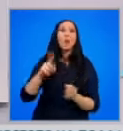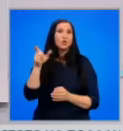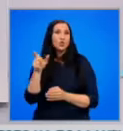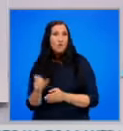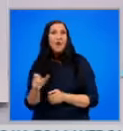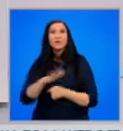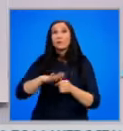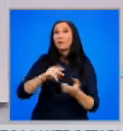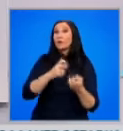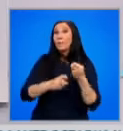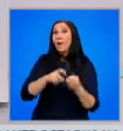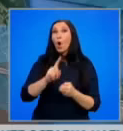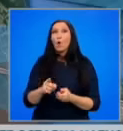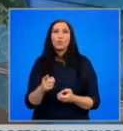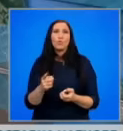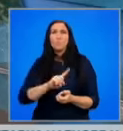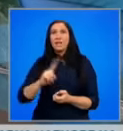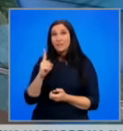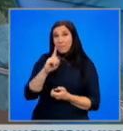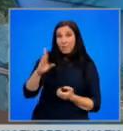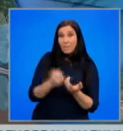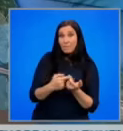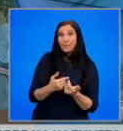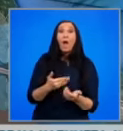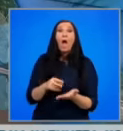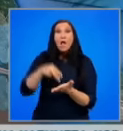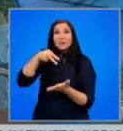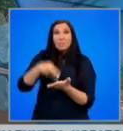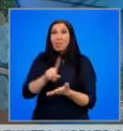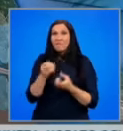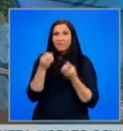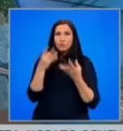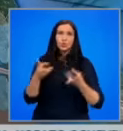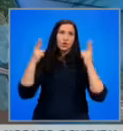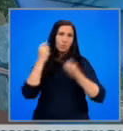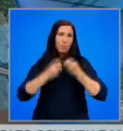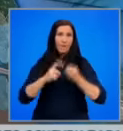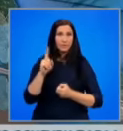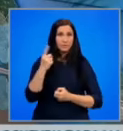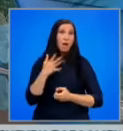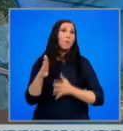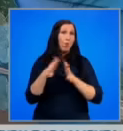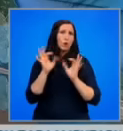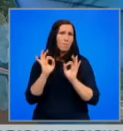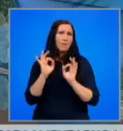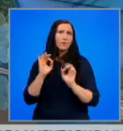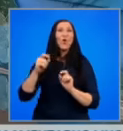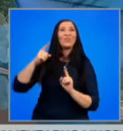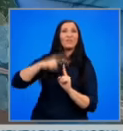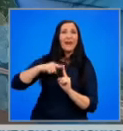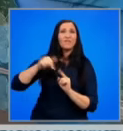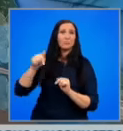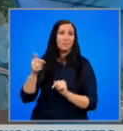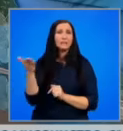основата на проблема, който не за първи път изправя пред невъзможност да решат проблема сами хората в Трявна, например. Днес там отиде